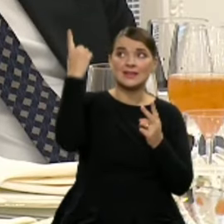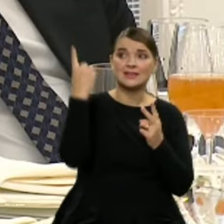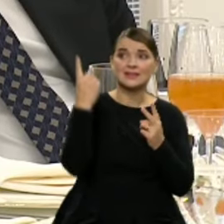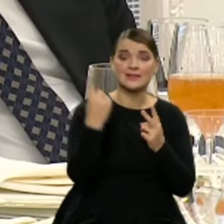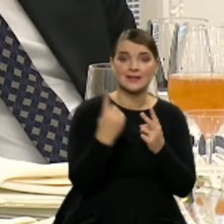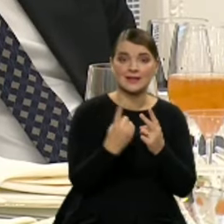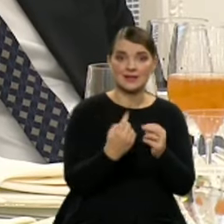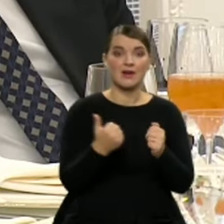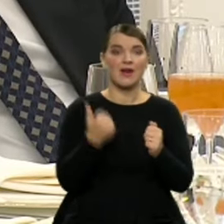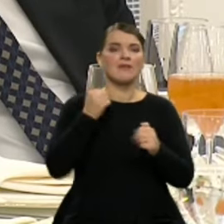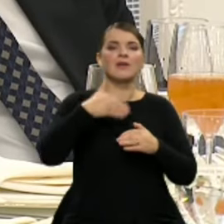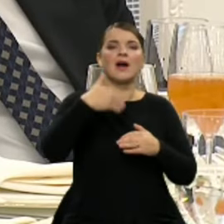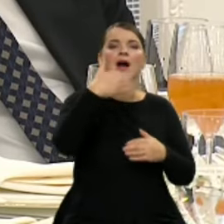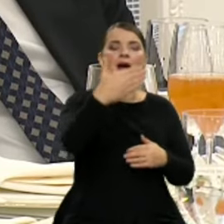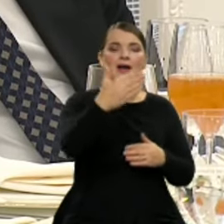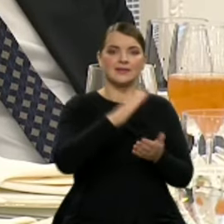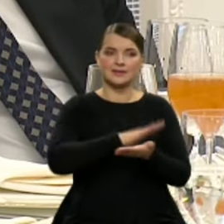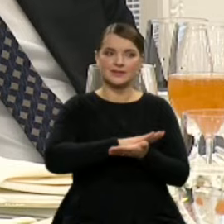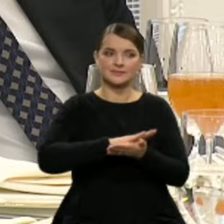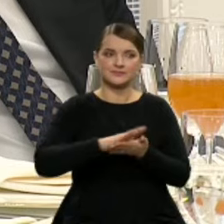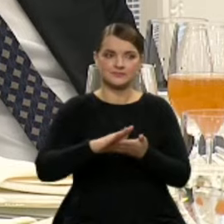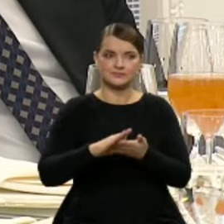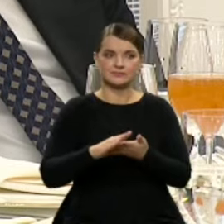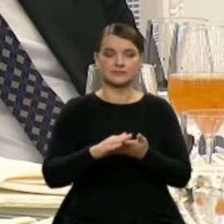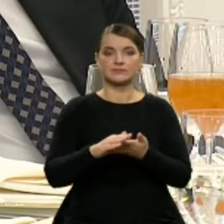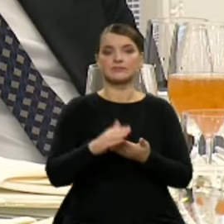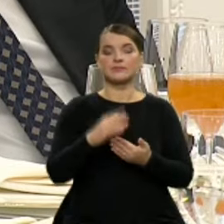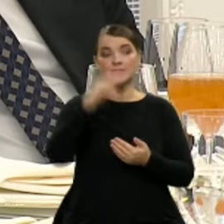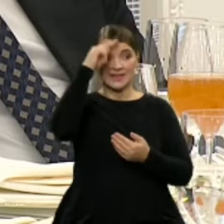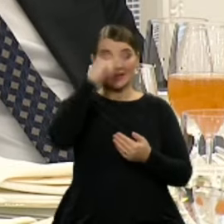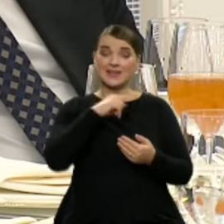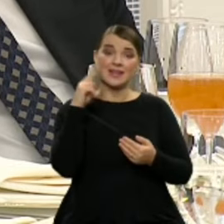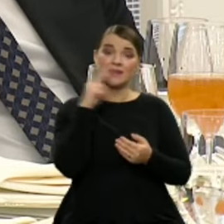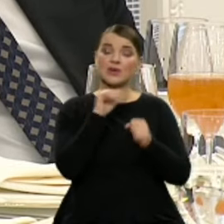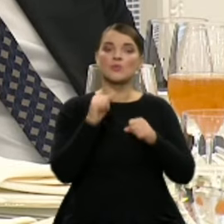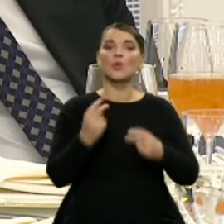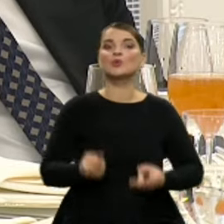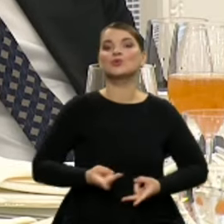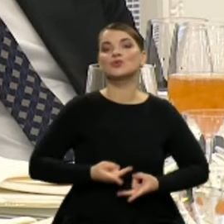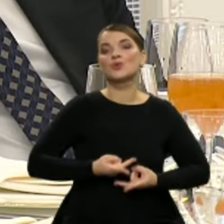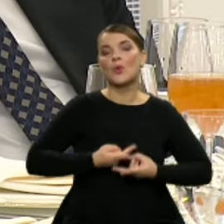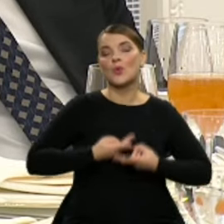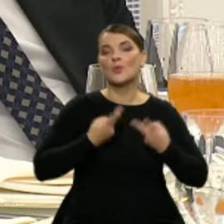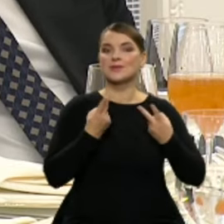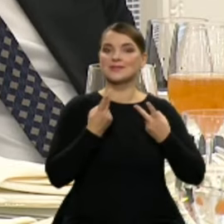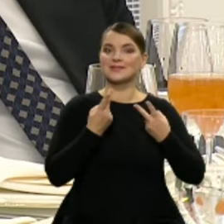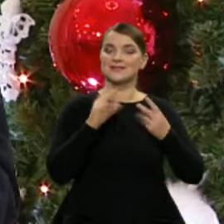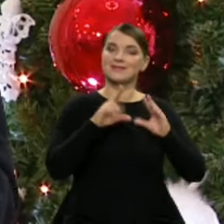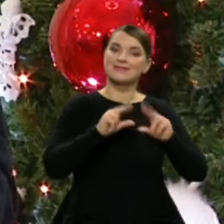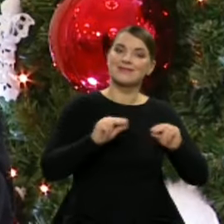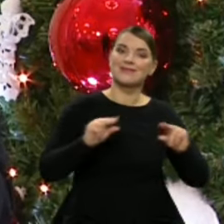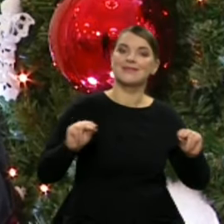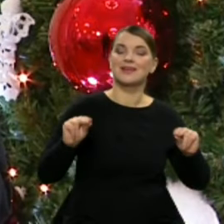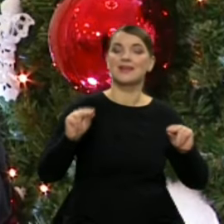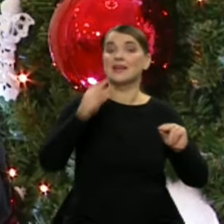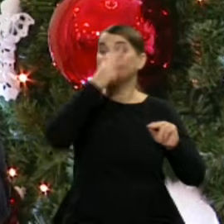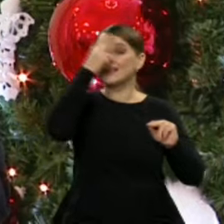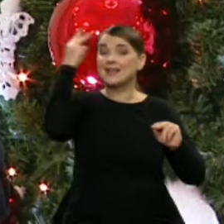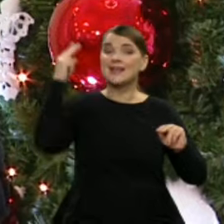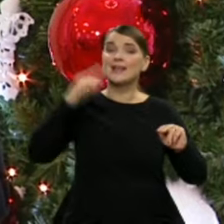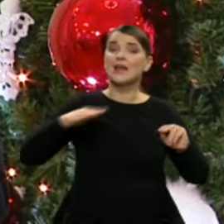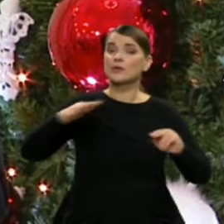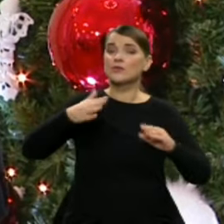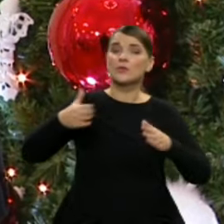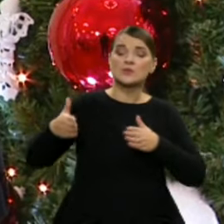ateitį, kad tėvai galėtų džiaugtis vaikų laime, kad Lietuva turėtų